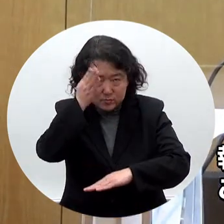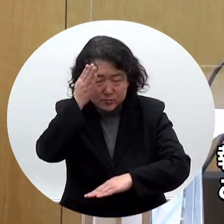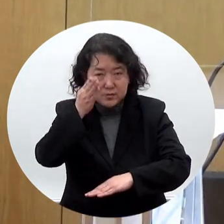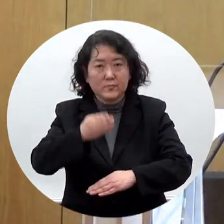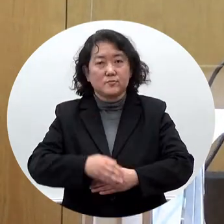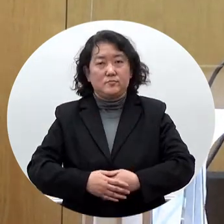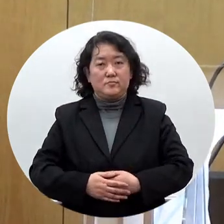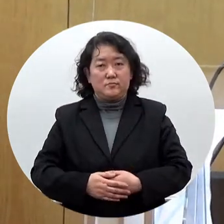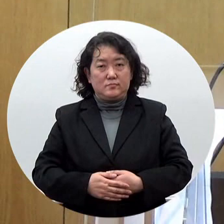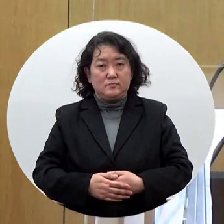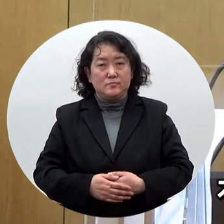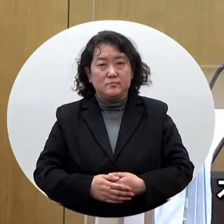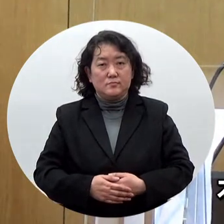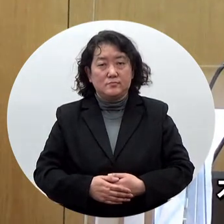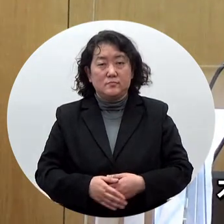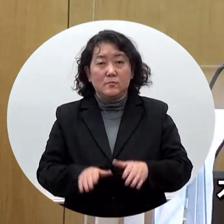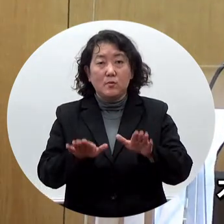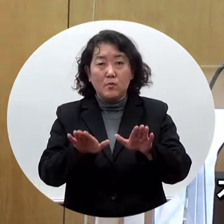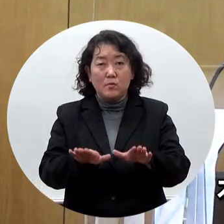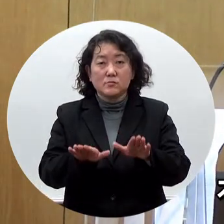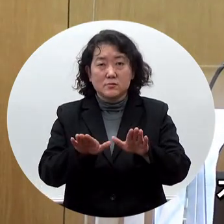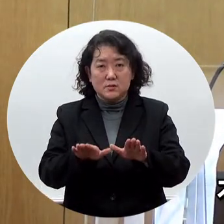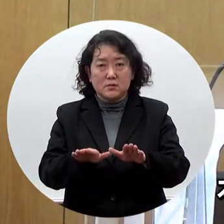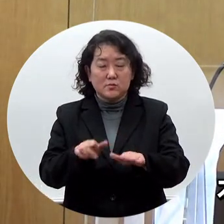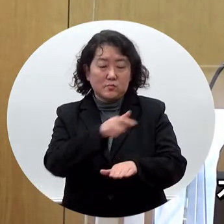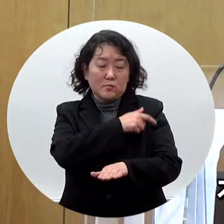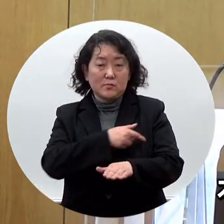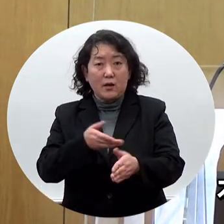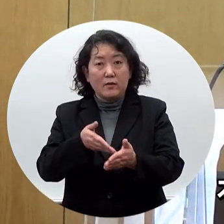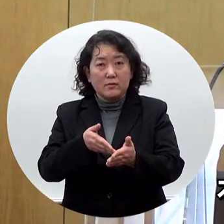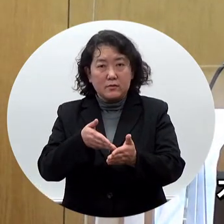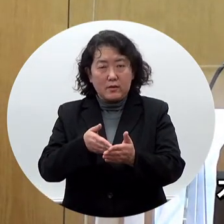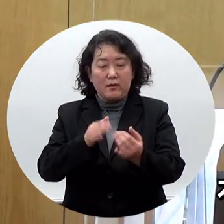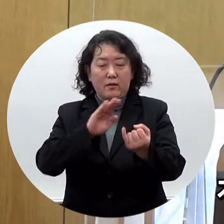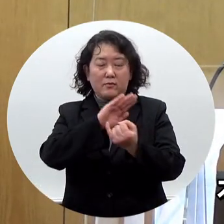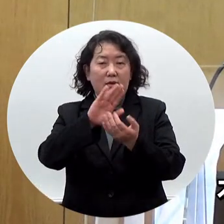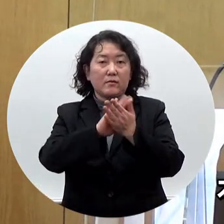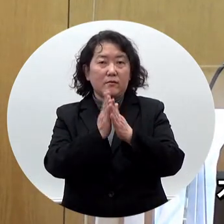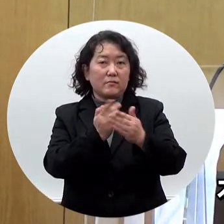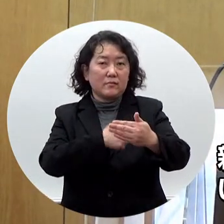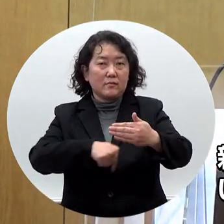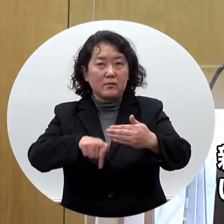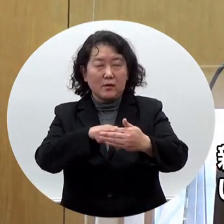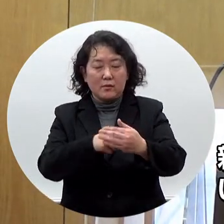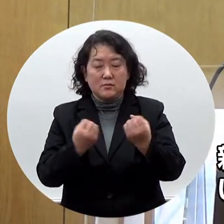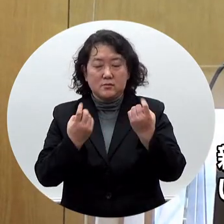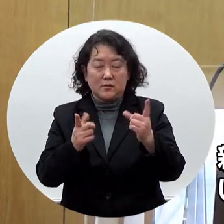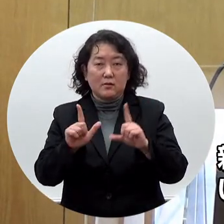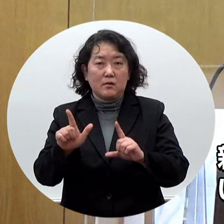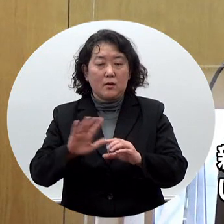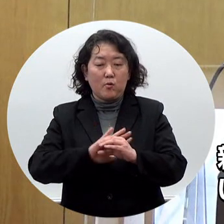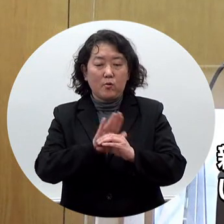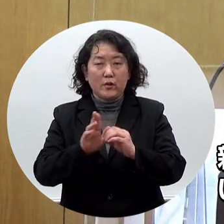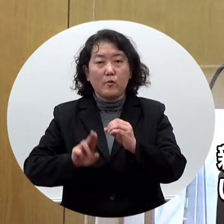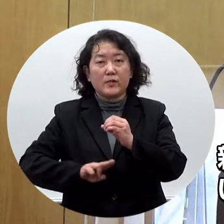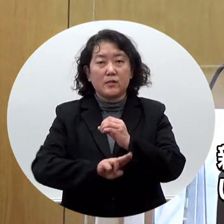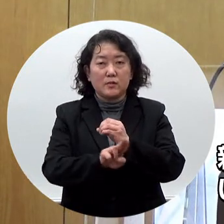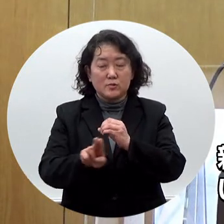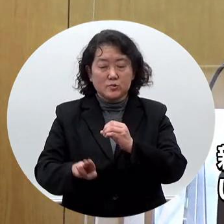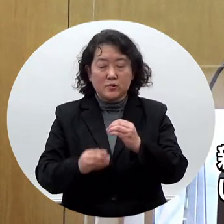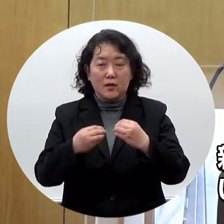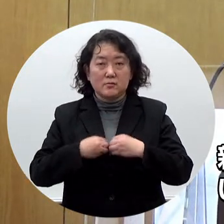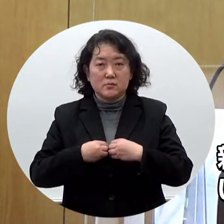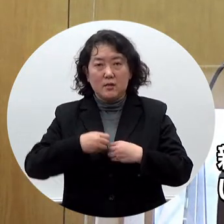。本日の会見は愛媛県内におきまして新型コロナウイルス感染症